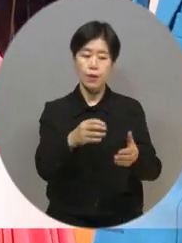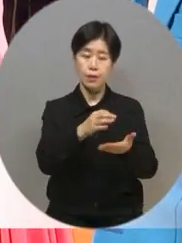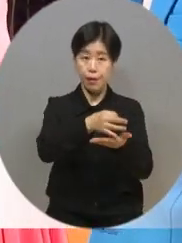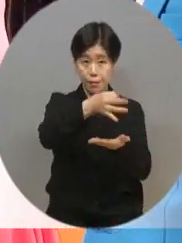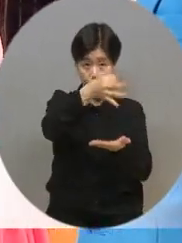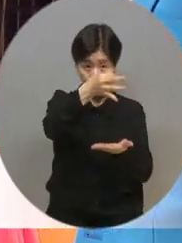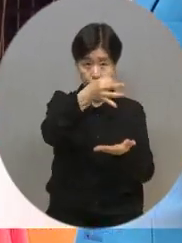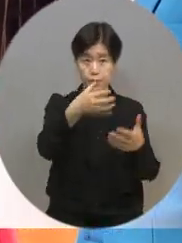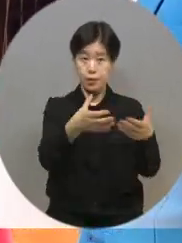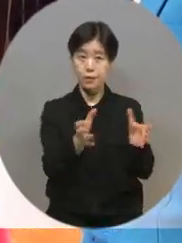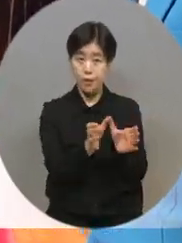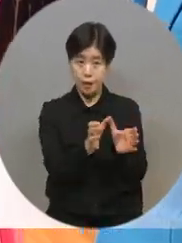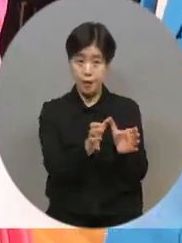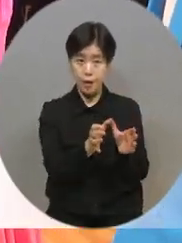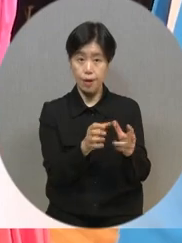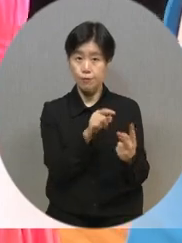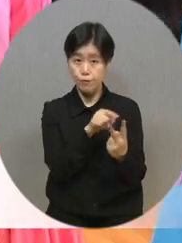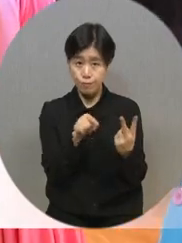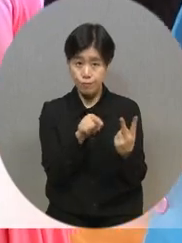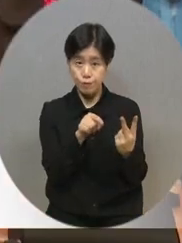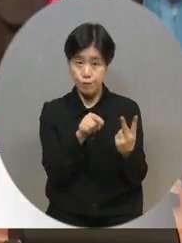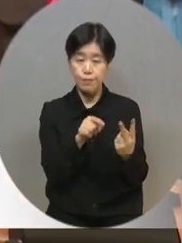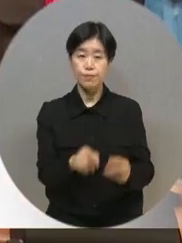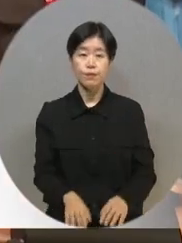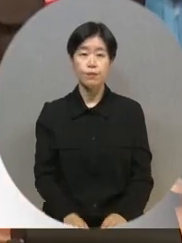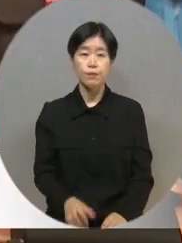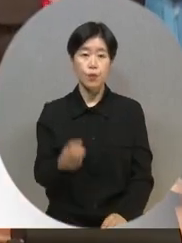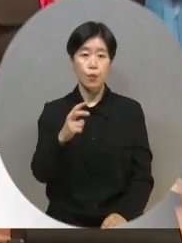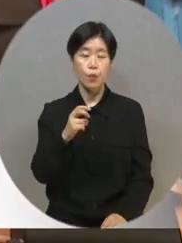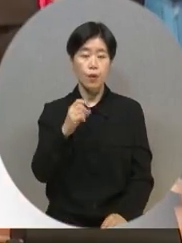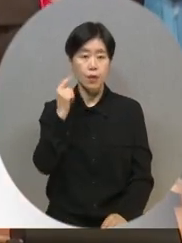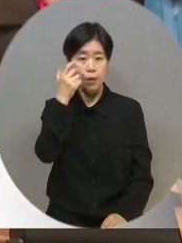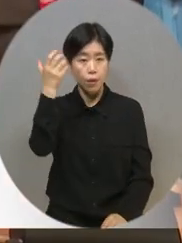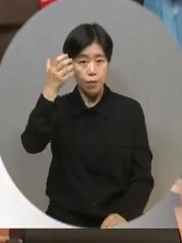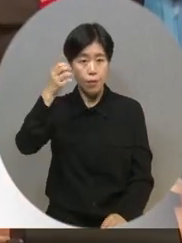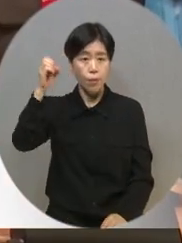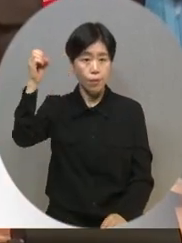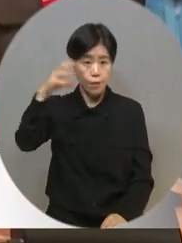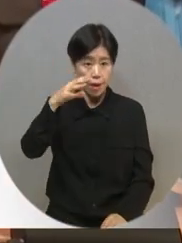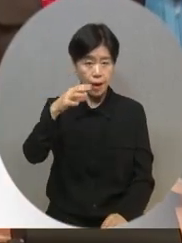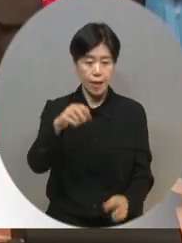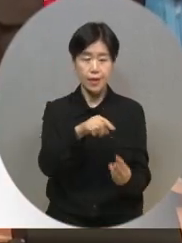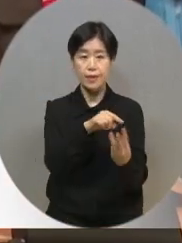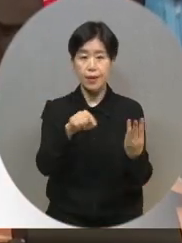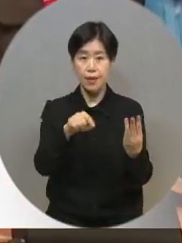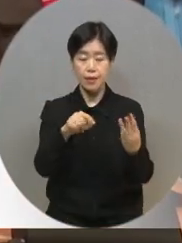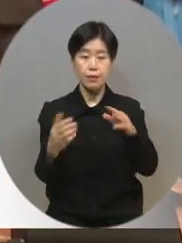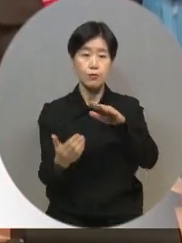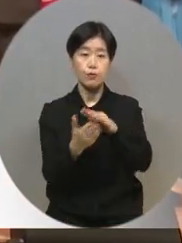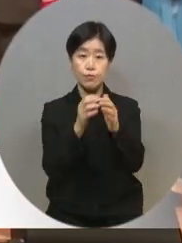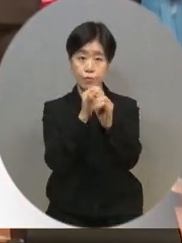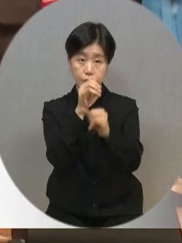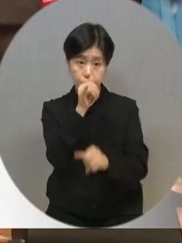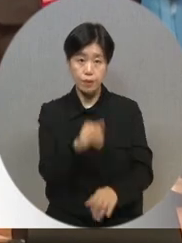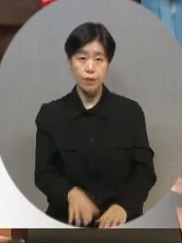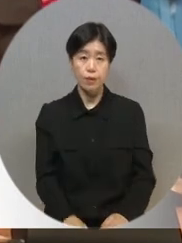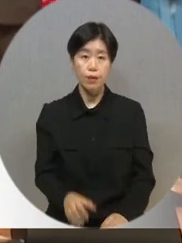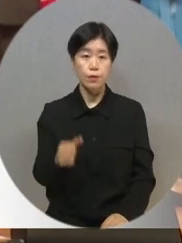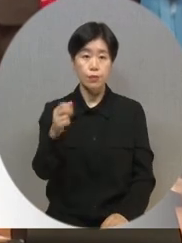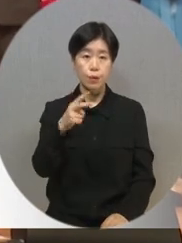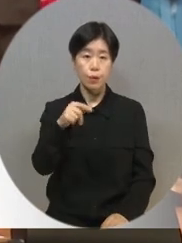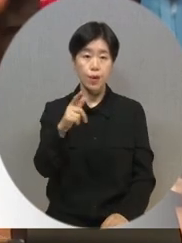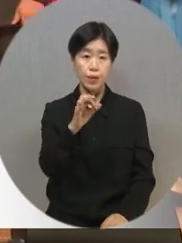합창단과 담양 청죽 합창단, 영광 산울림 시니어 합창단이 우수상을, 광양 청춘